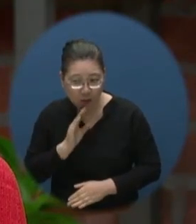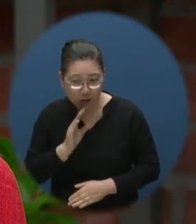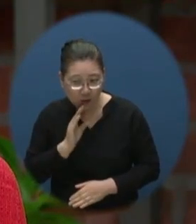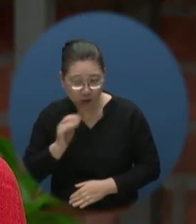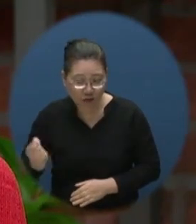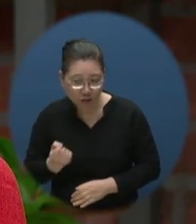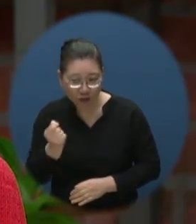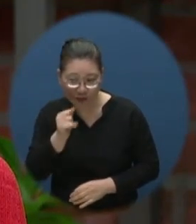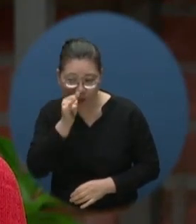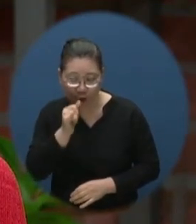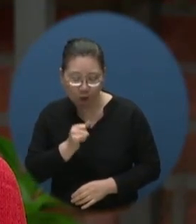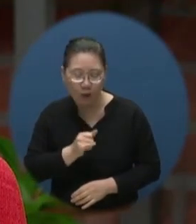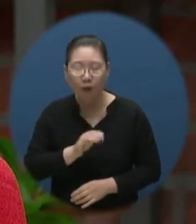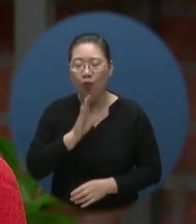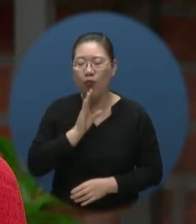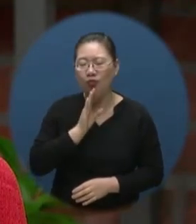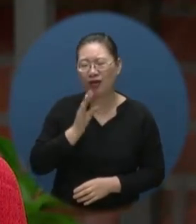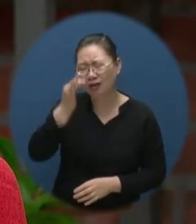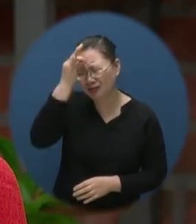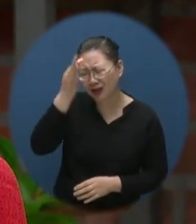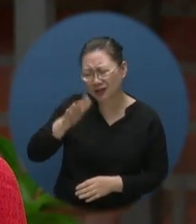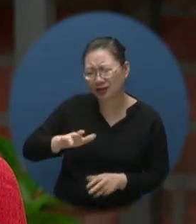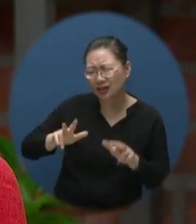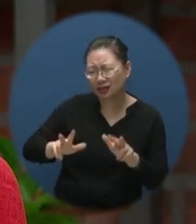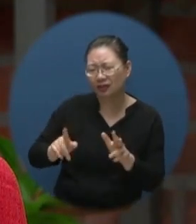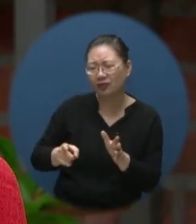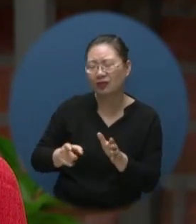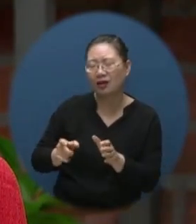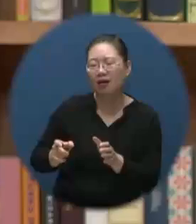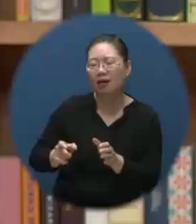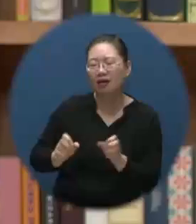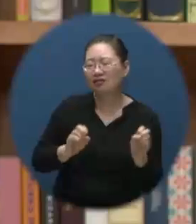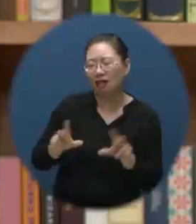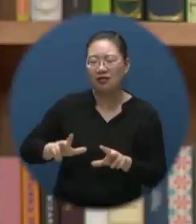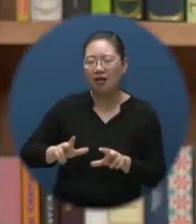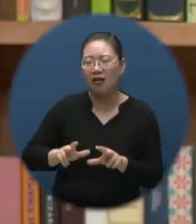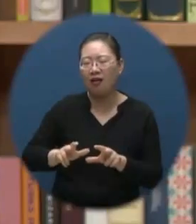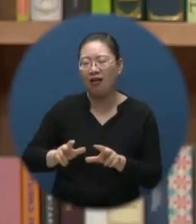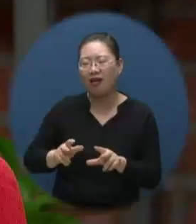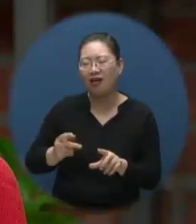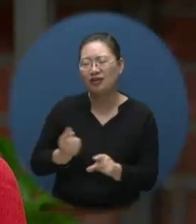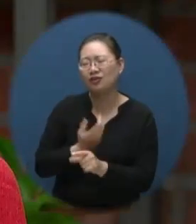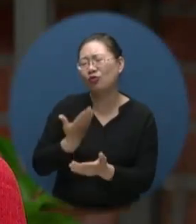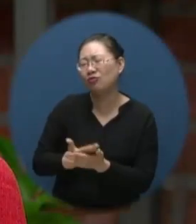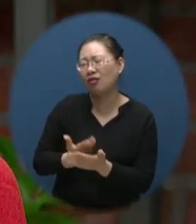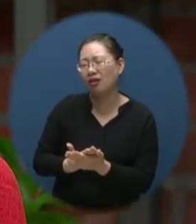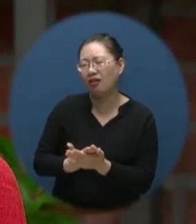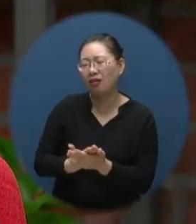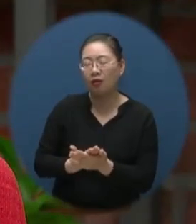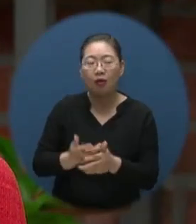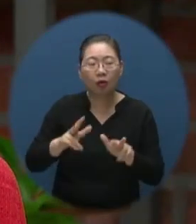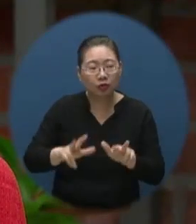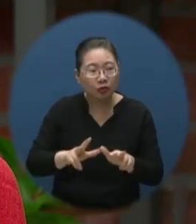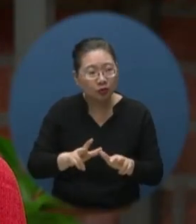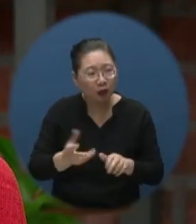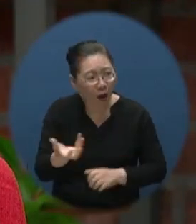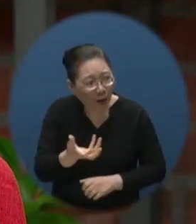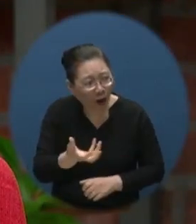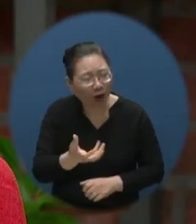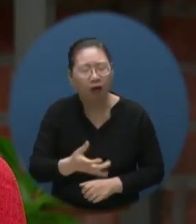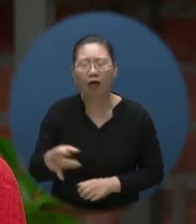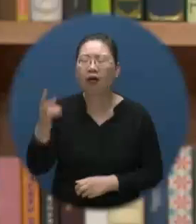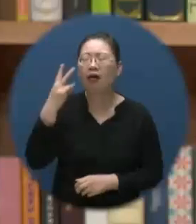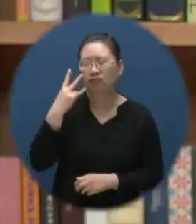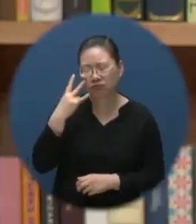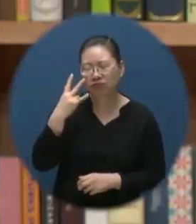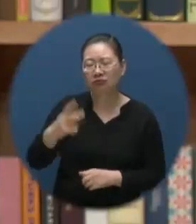가졌다고. 지금 미안하지만 지금 당장 좀 해줄 수 있네요. 그랬어요. 지금 아픕니까? 그러니까 예, 예